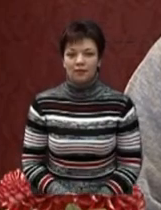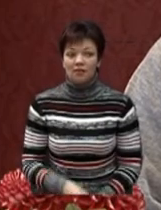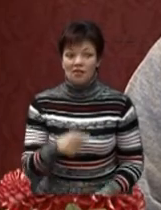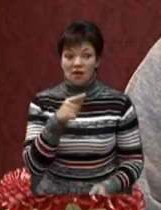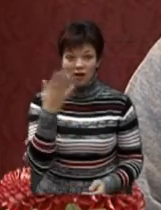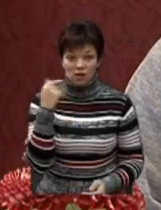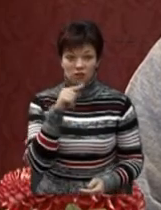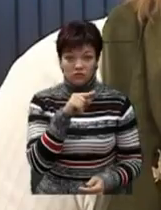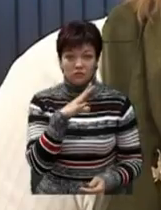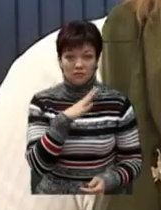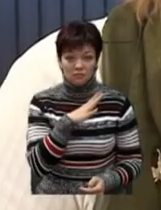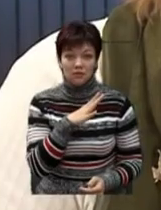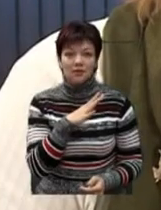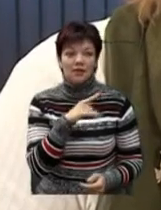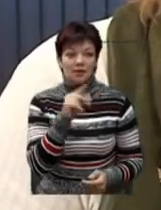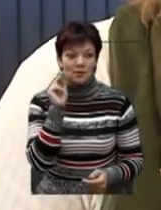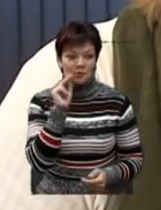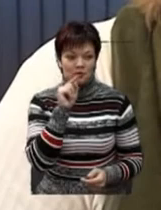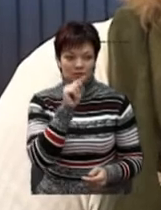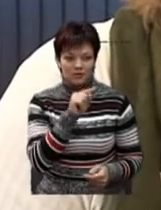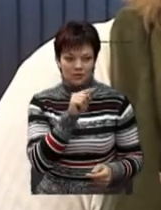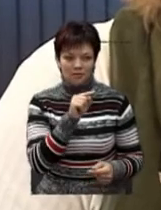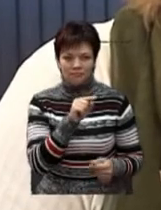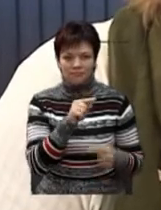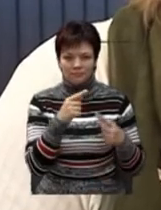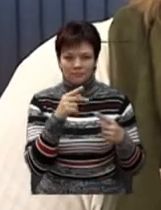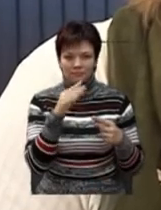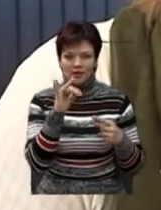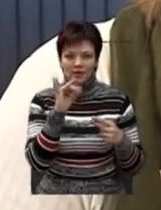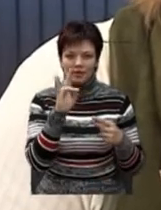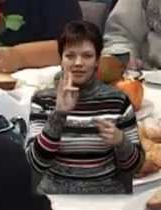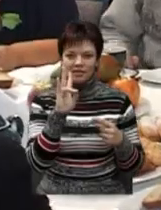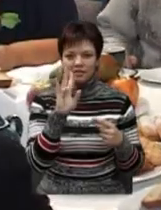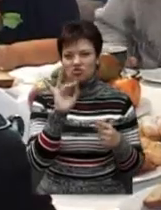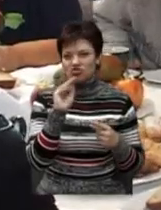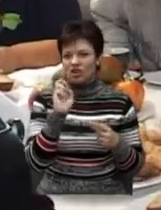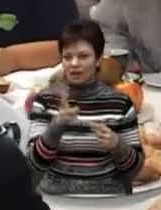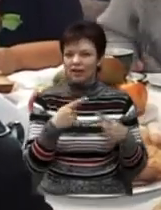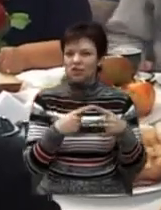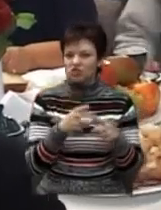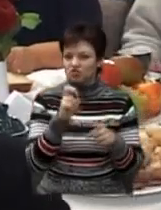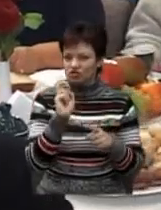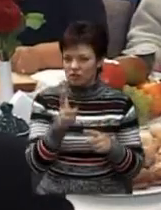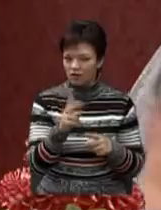оказался строгий преподаватель господин Трипольский. Тогда он еще был товарищ.